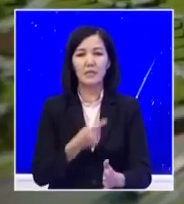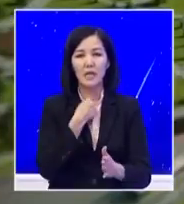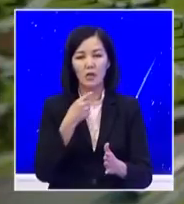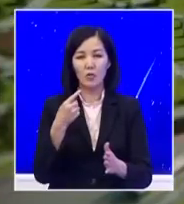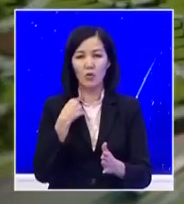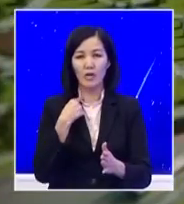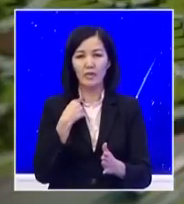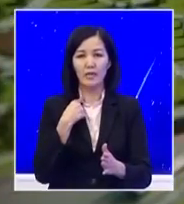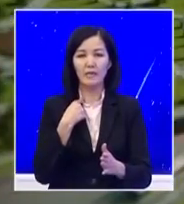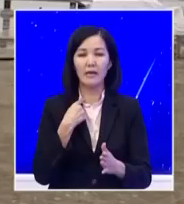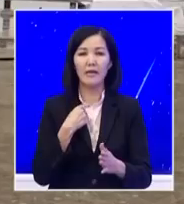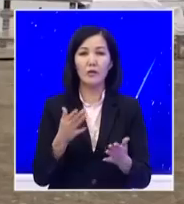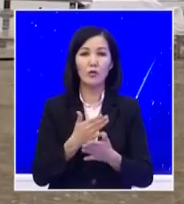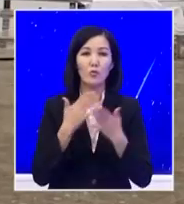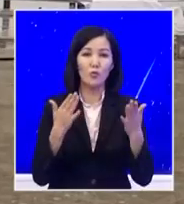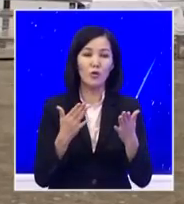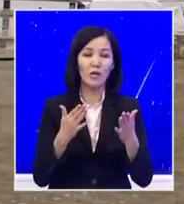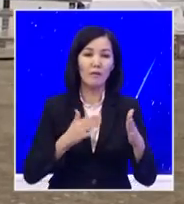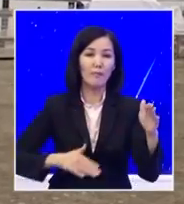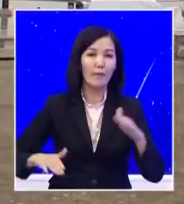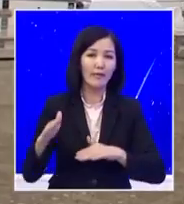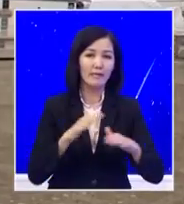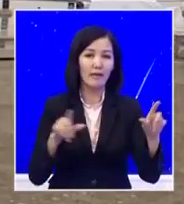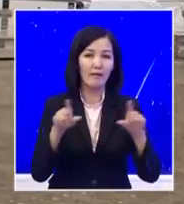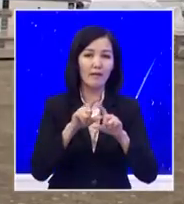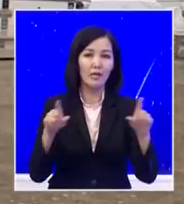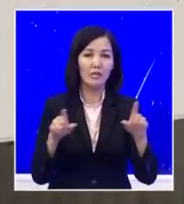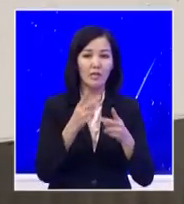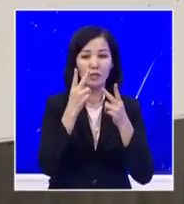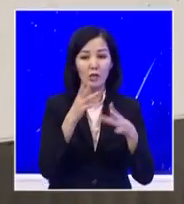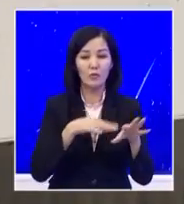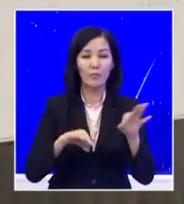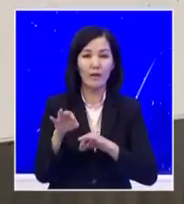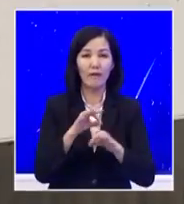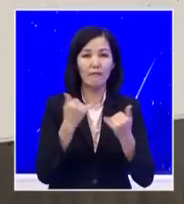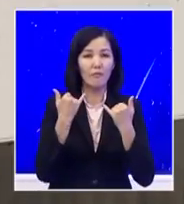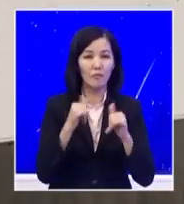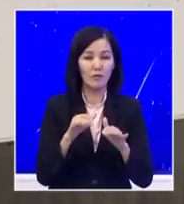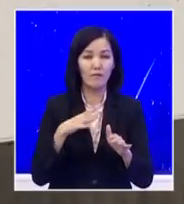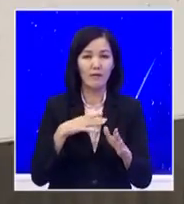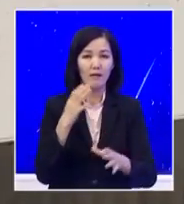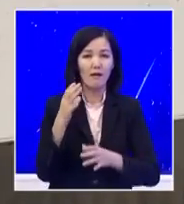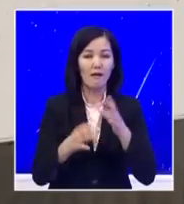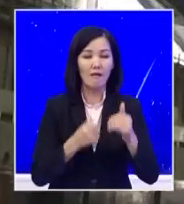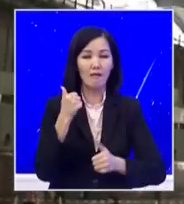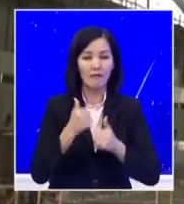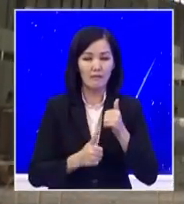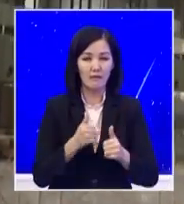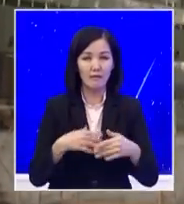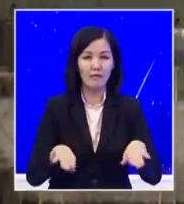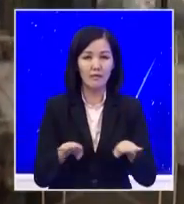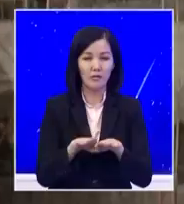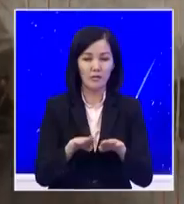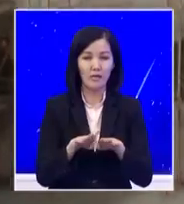Талдықорғандықтарда ғана болатын теңдесіз нысан қағаздағы нұсқасына қарағанда бірден көз сүйсінтеді. Халықаралық стандартқа сай бассейн бұйыртса